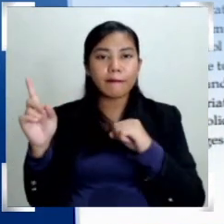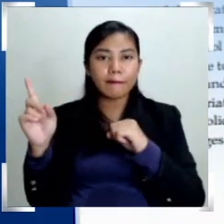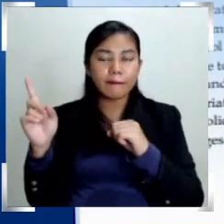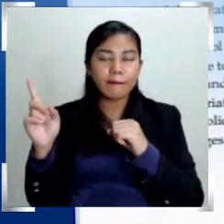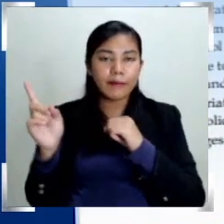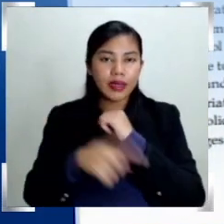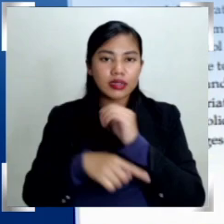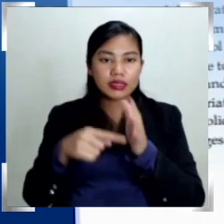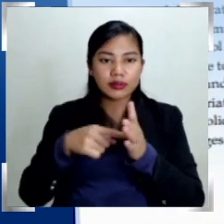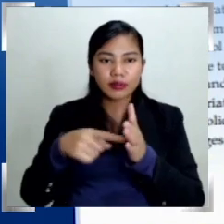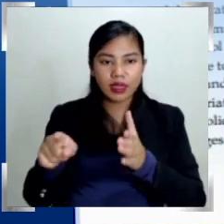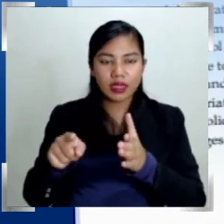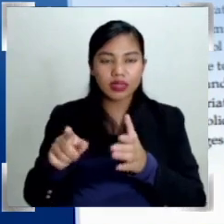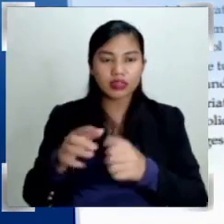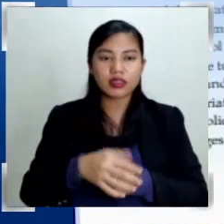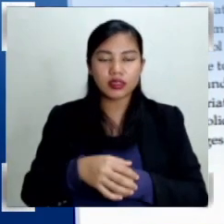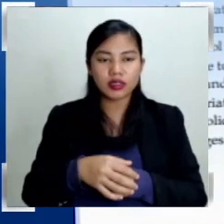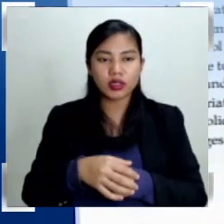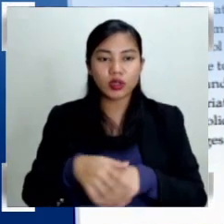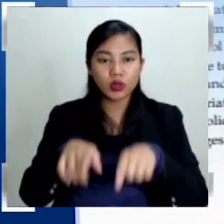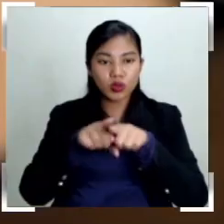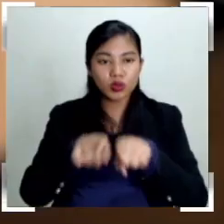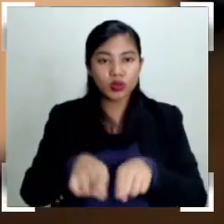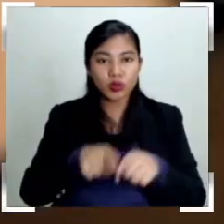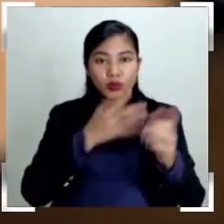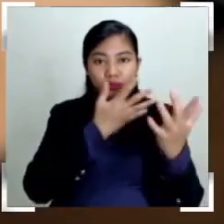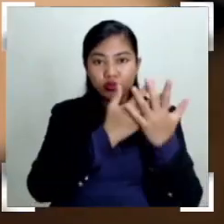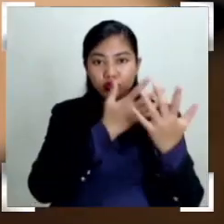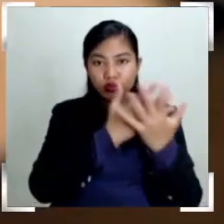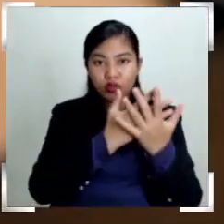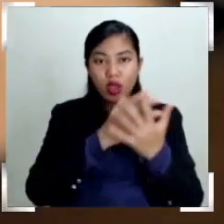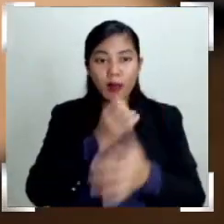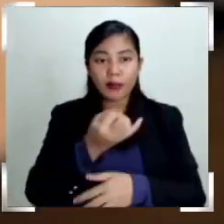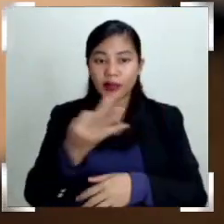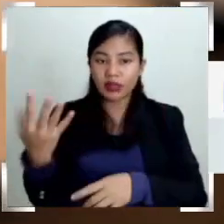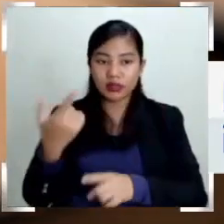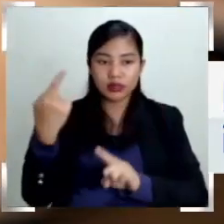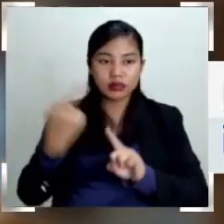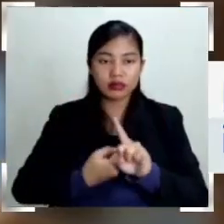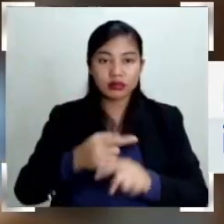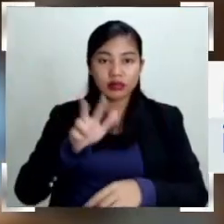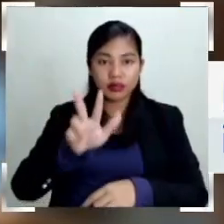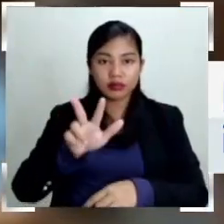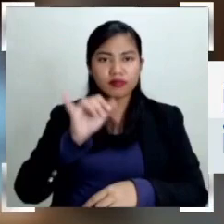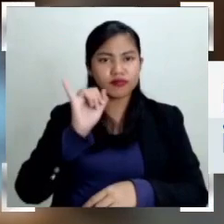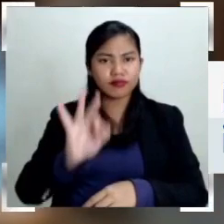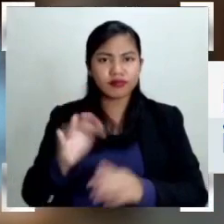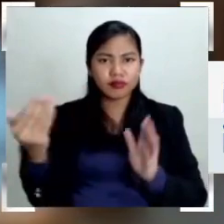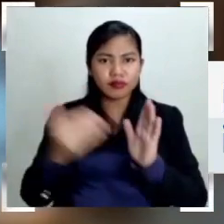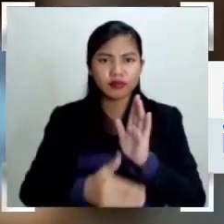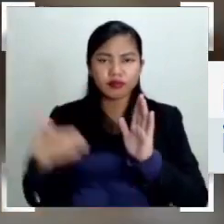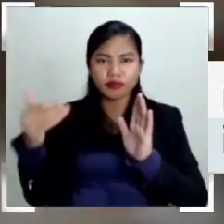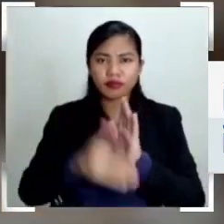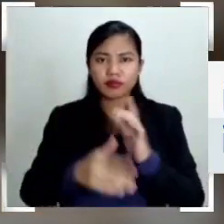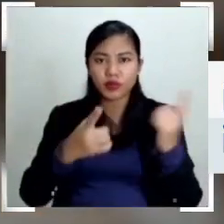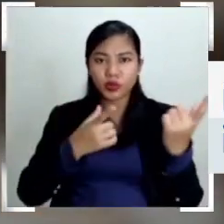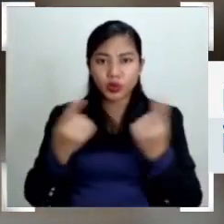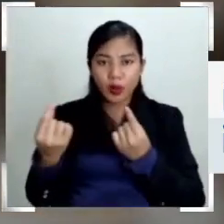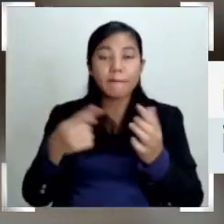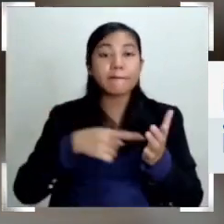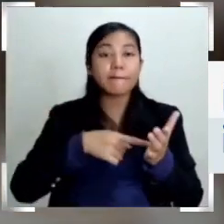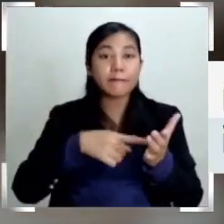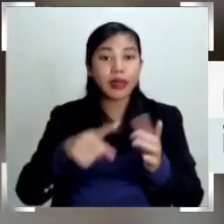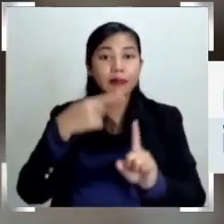pagkakakulong ng hindi hihigit sa 3 buwan. Kung paulit-ulit ang offense, bukod sa multa at kulong,